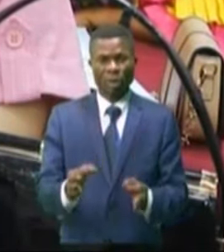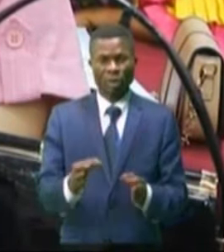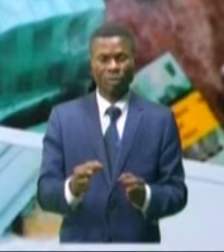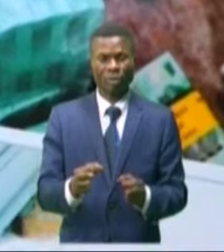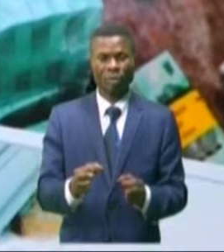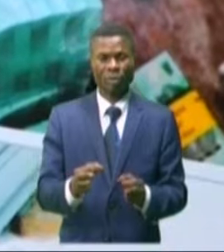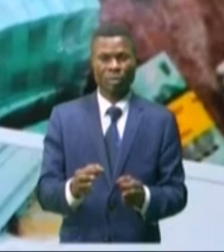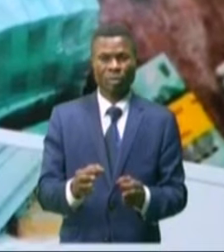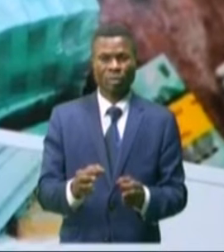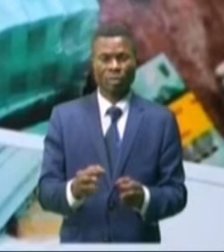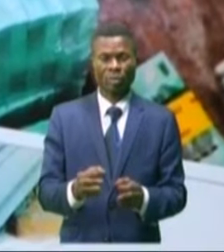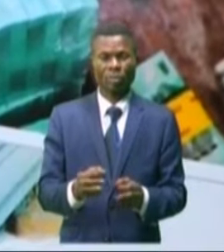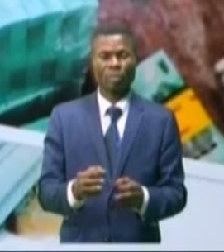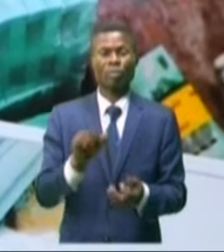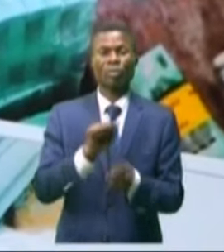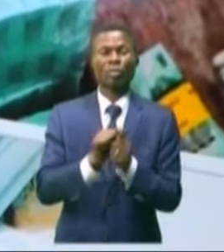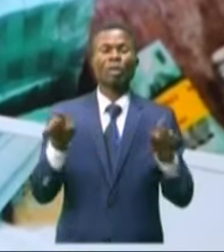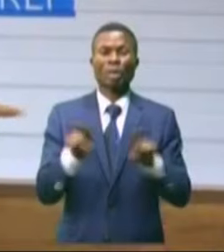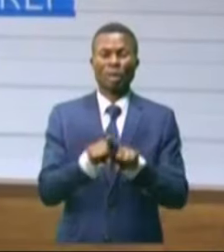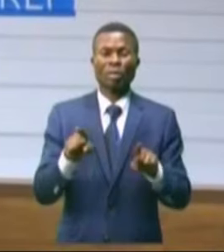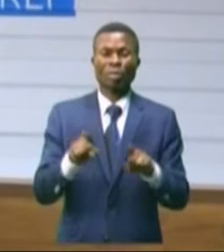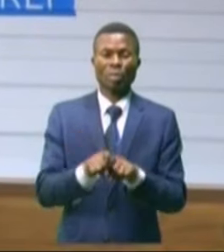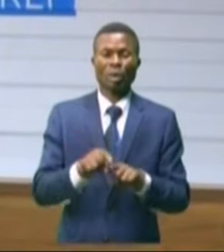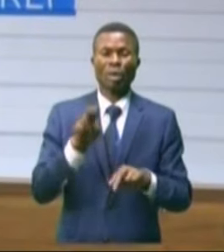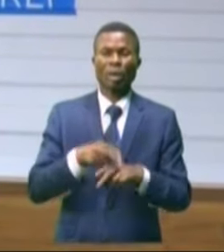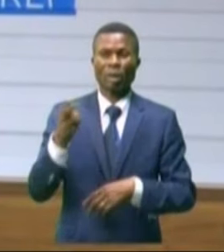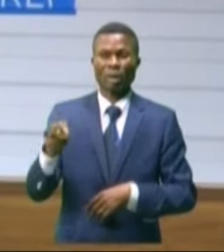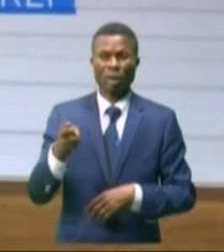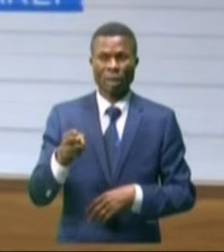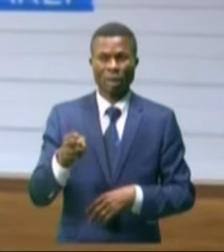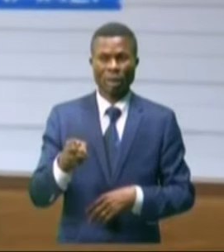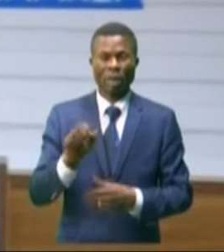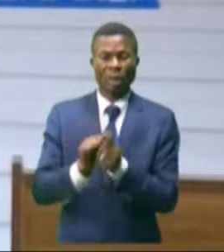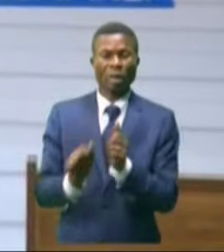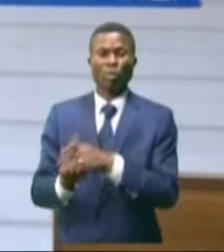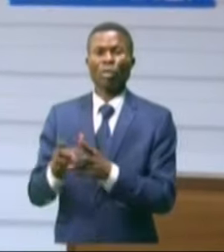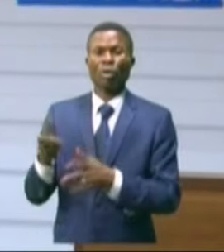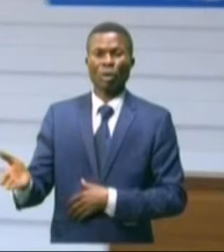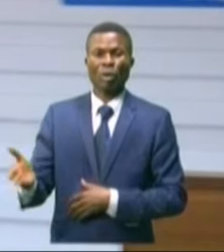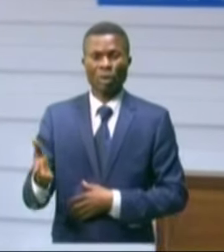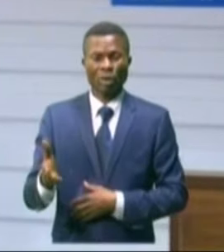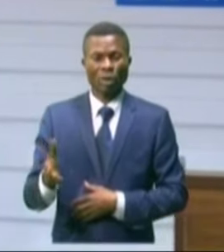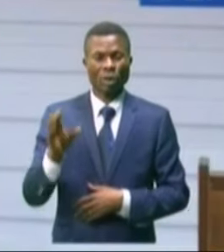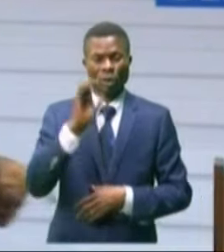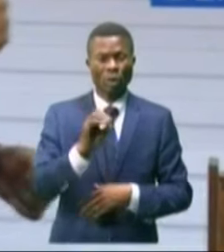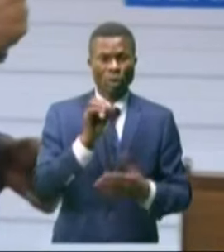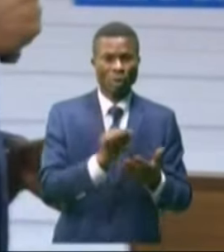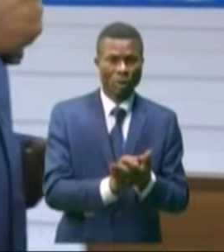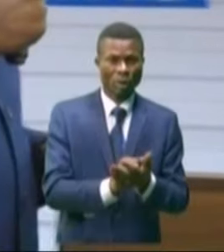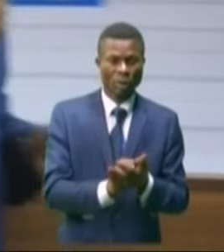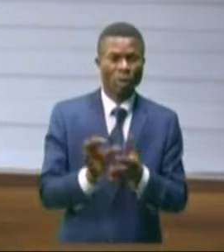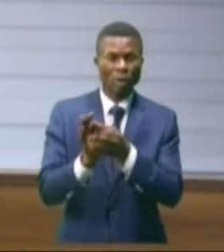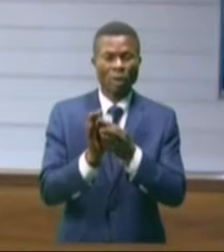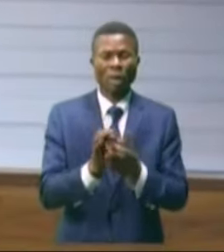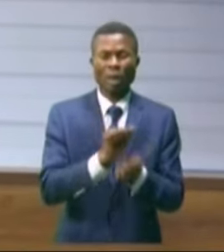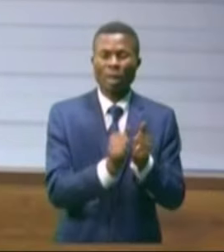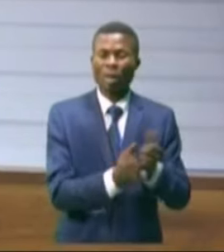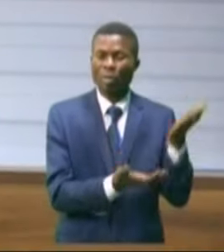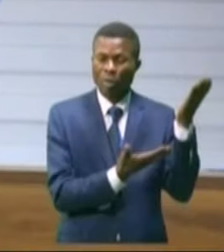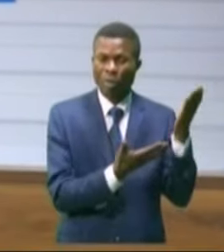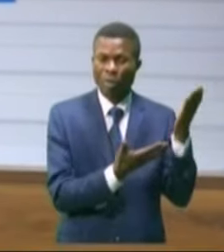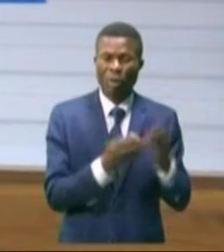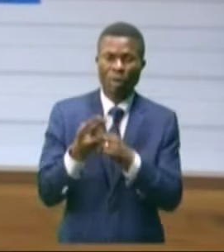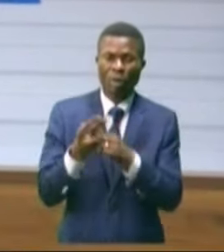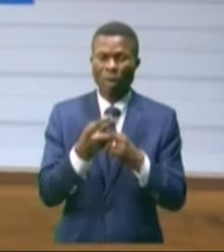il y a des cartels, au même moment que nous sommes ici. Et aussi, ils réfléchissent comment contourner l'IGF, comment contourner l'ICC, comment contourner